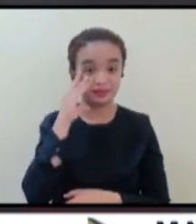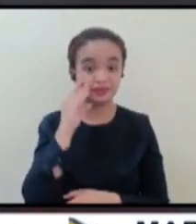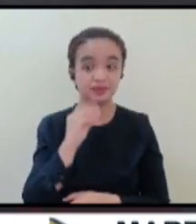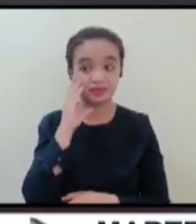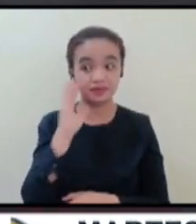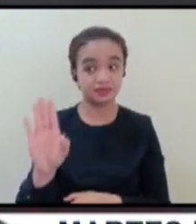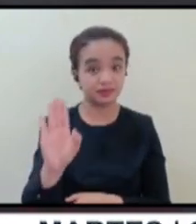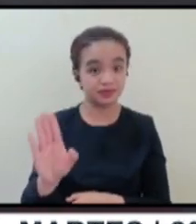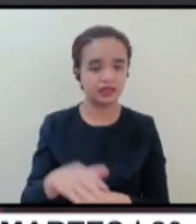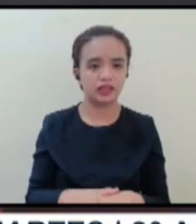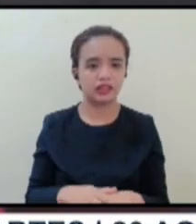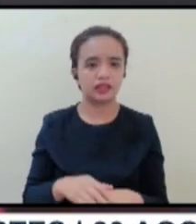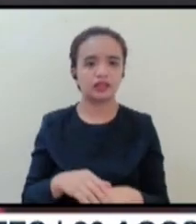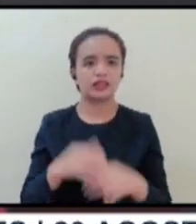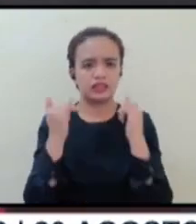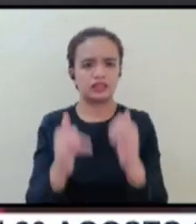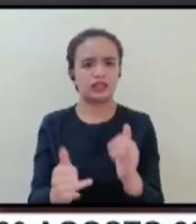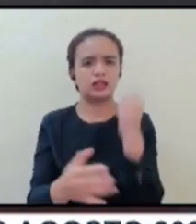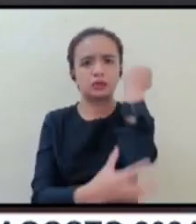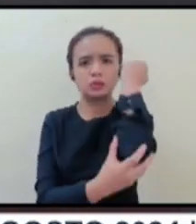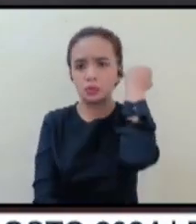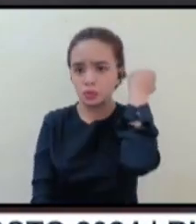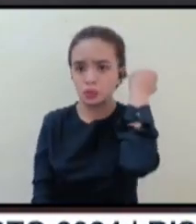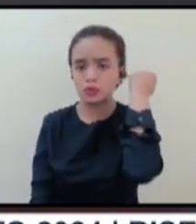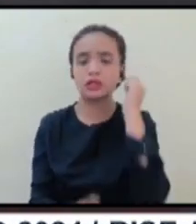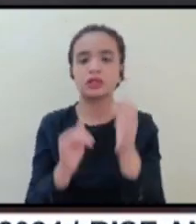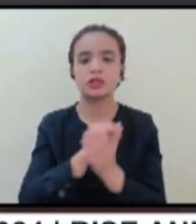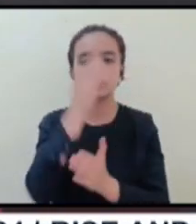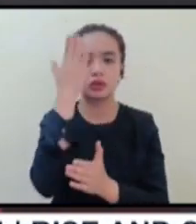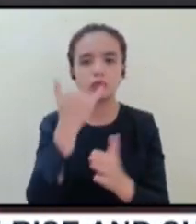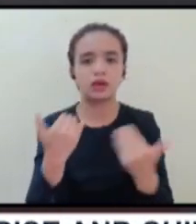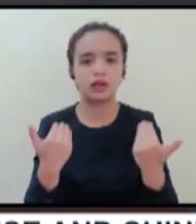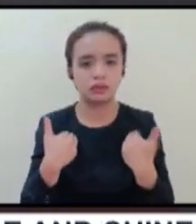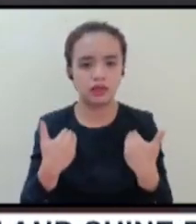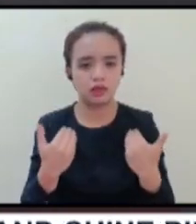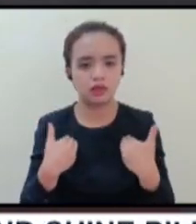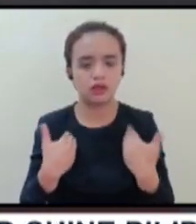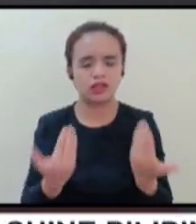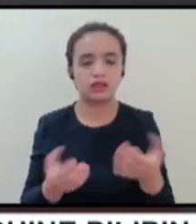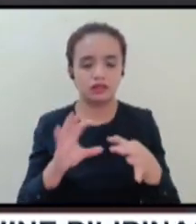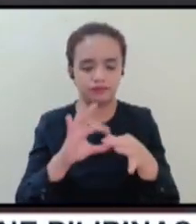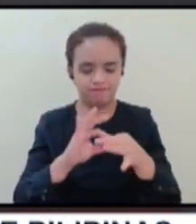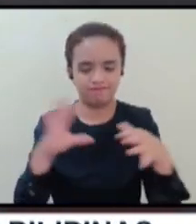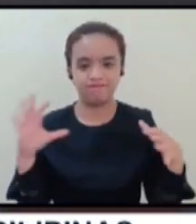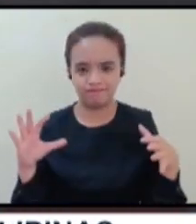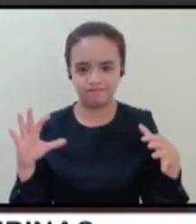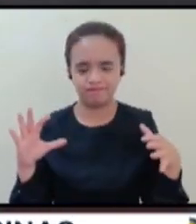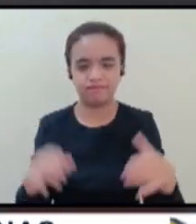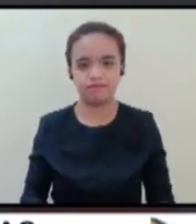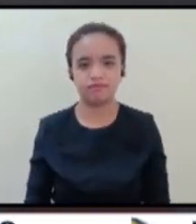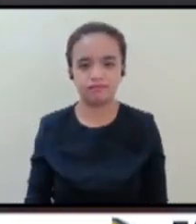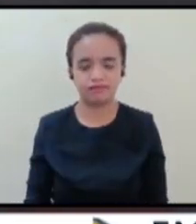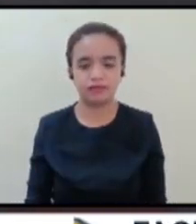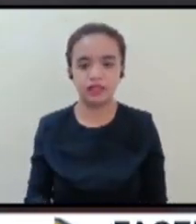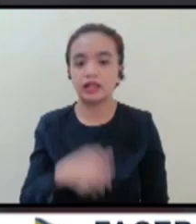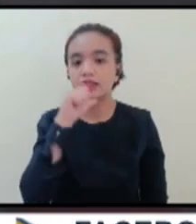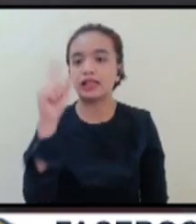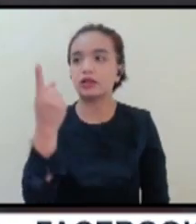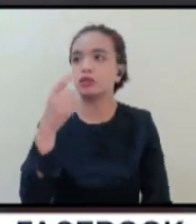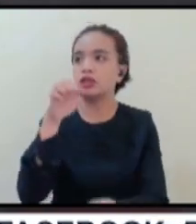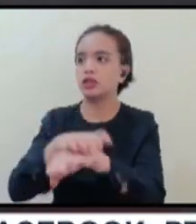nila, mahihirap ka pa din nun. So, kaya nagkakaroon ng disconnect. Bukod sa English na